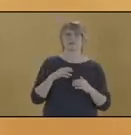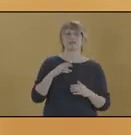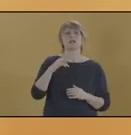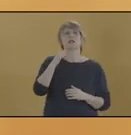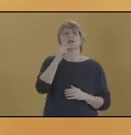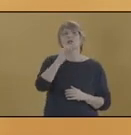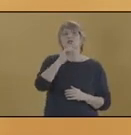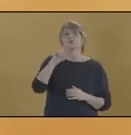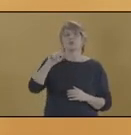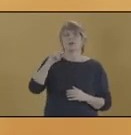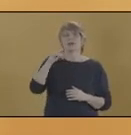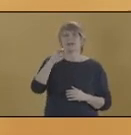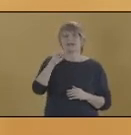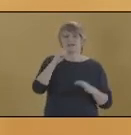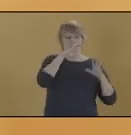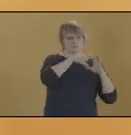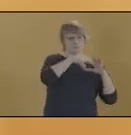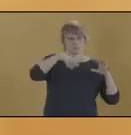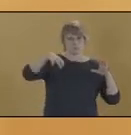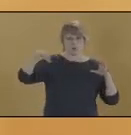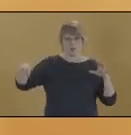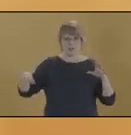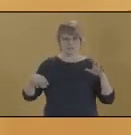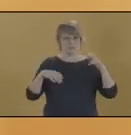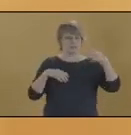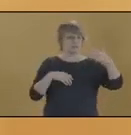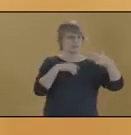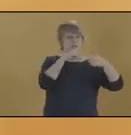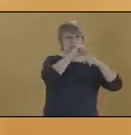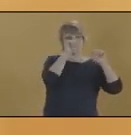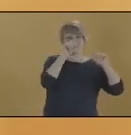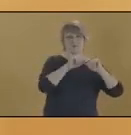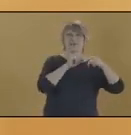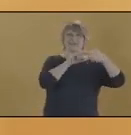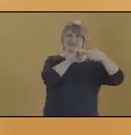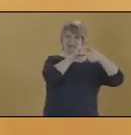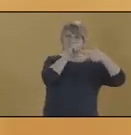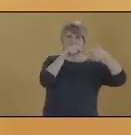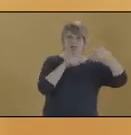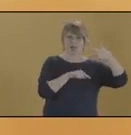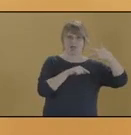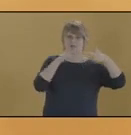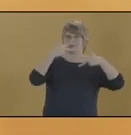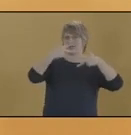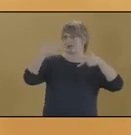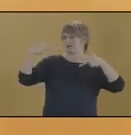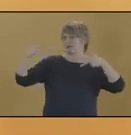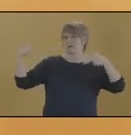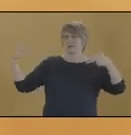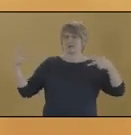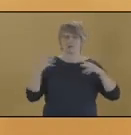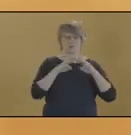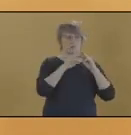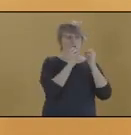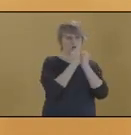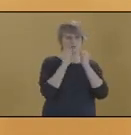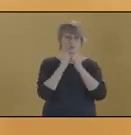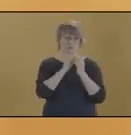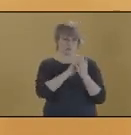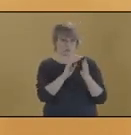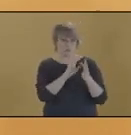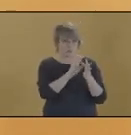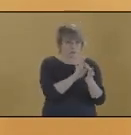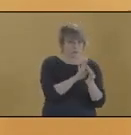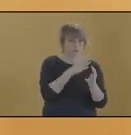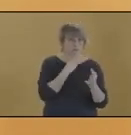heißt, jedes dieser Themen hat drei Module und man kann jeden Workshop praktisch auf die Bedürfnisse der Schule oder auch